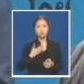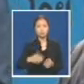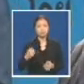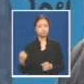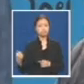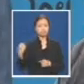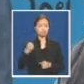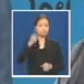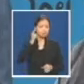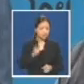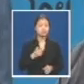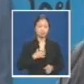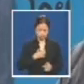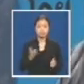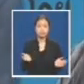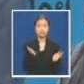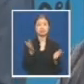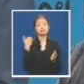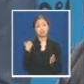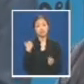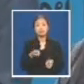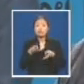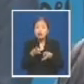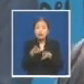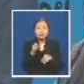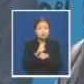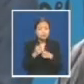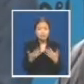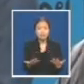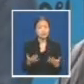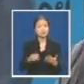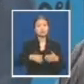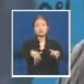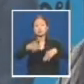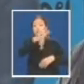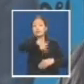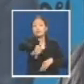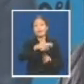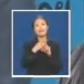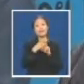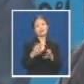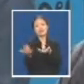างแท้จริงก็คือทำอย่างไรให้พี่น้องประชาชนเองนั้นมีส่วนร่วมด้วย